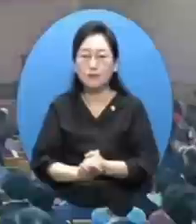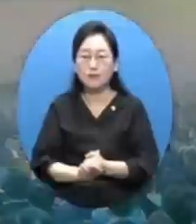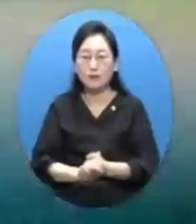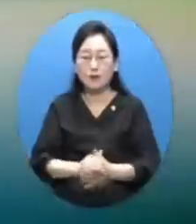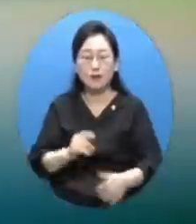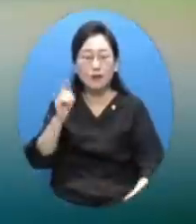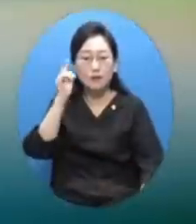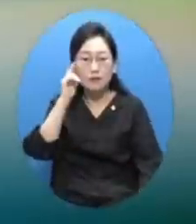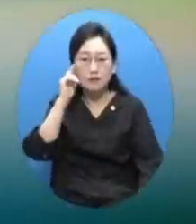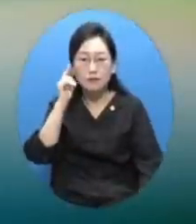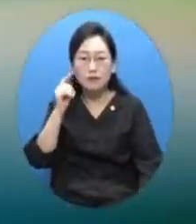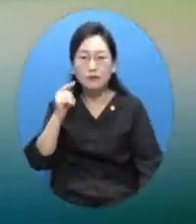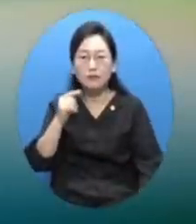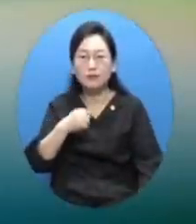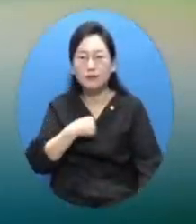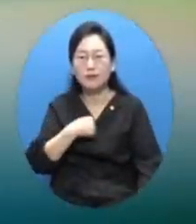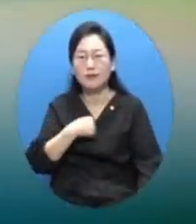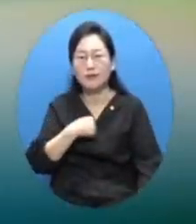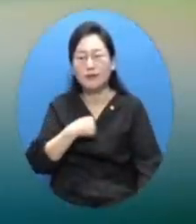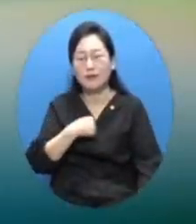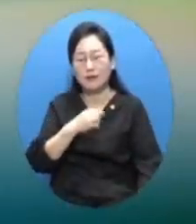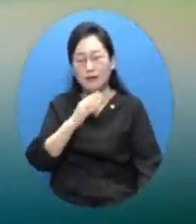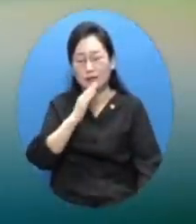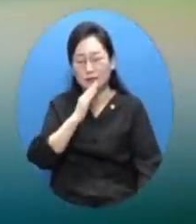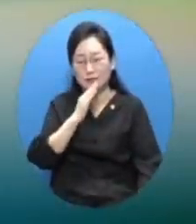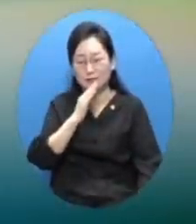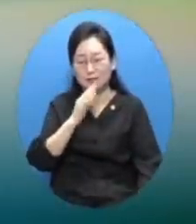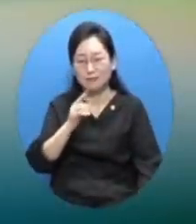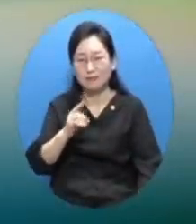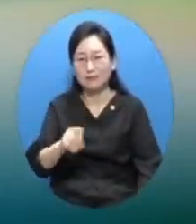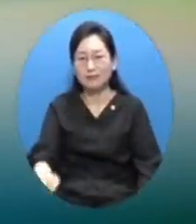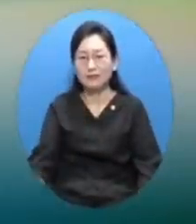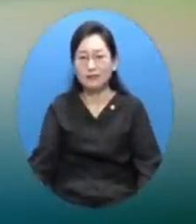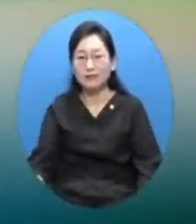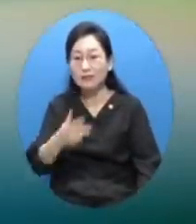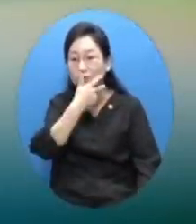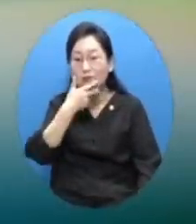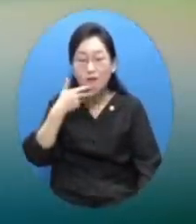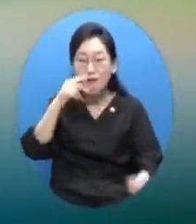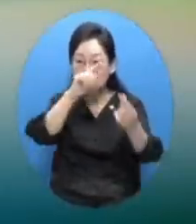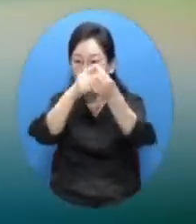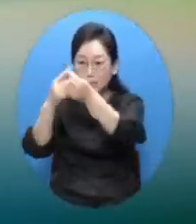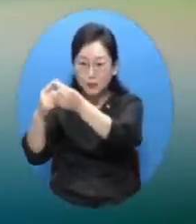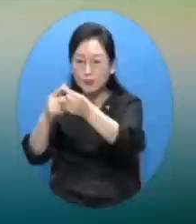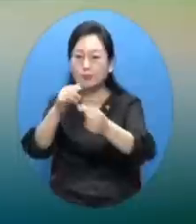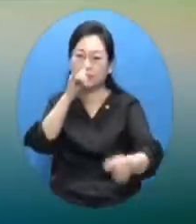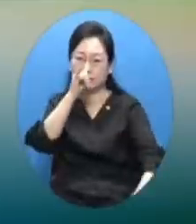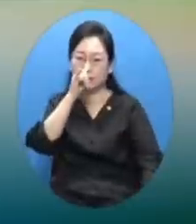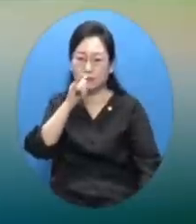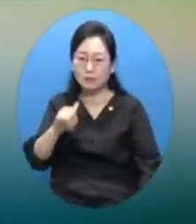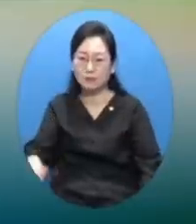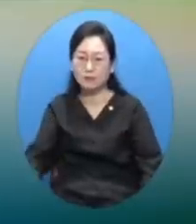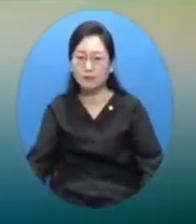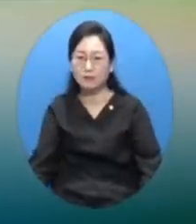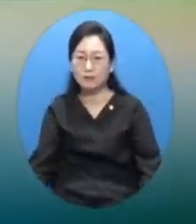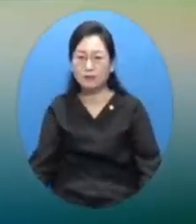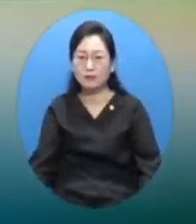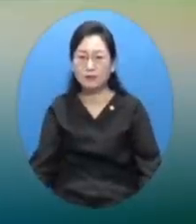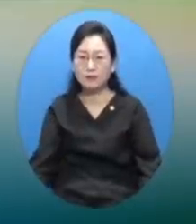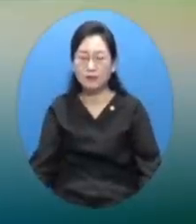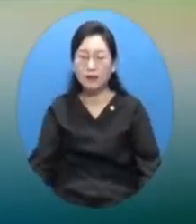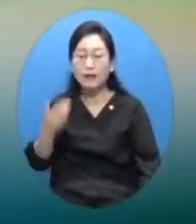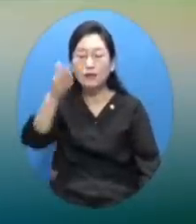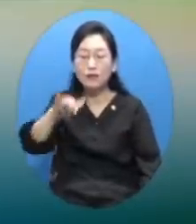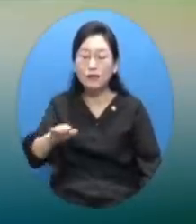can I do in the actual healing process? Absolutely nothing. It is all in God's hands.